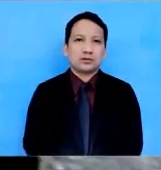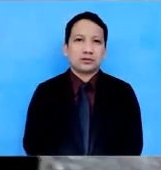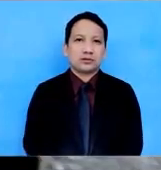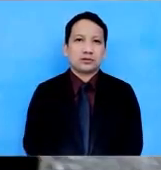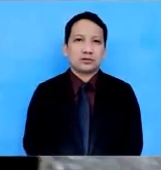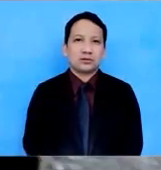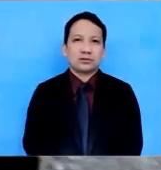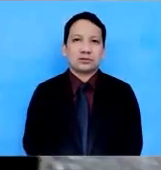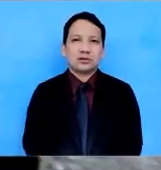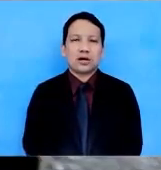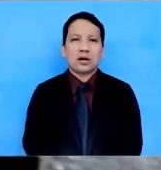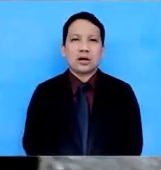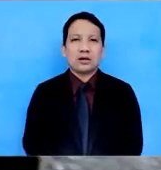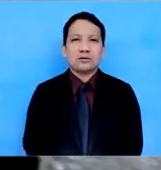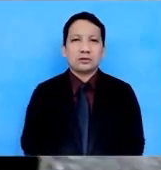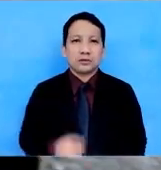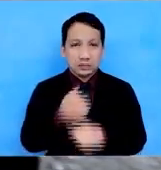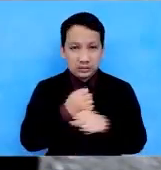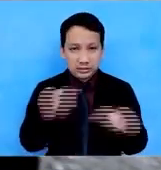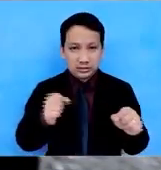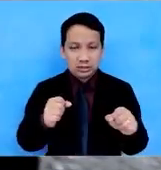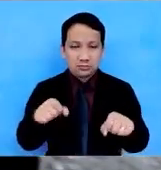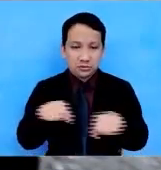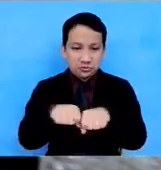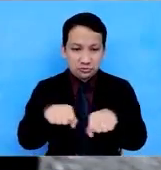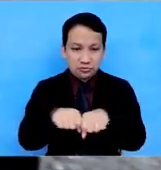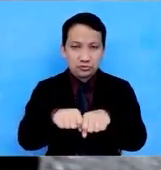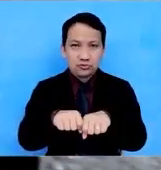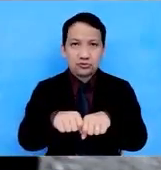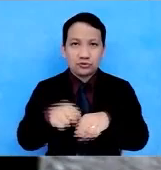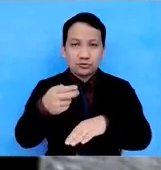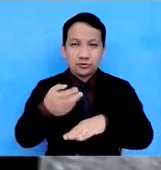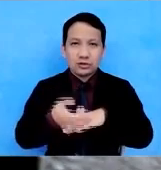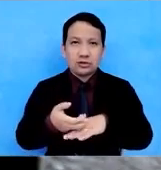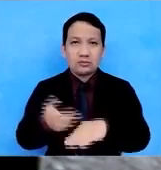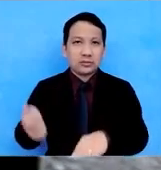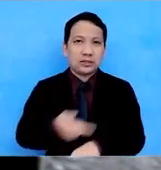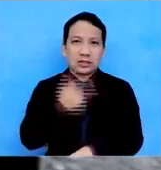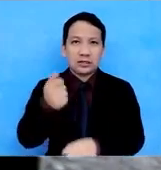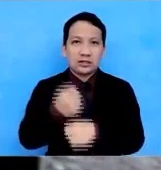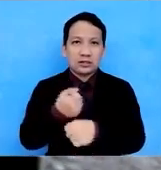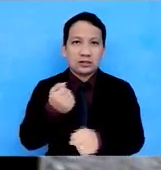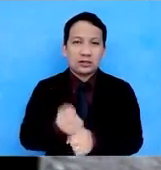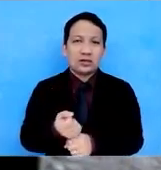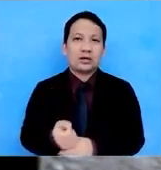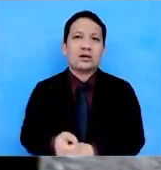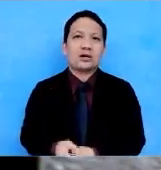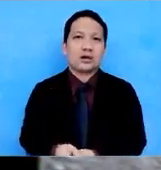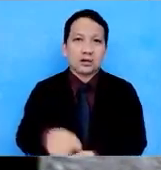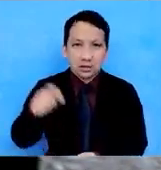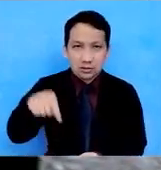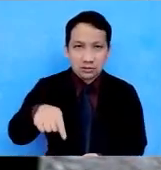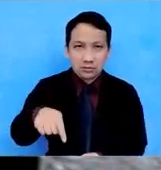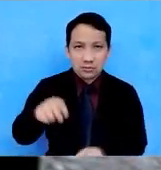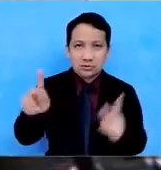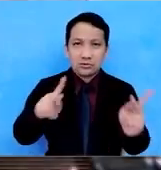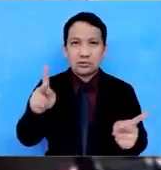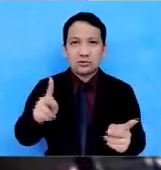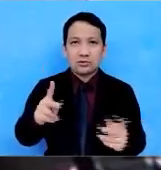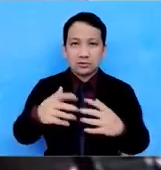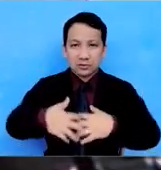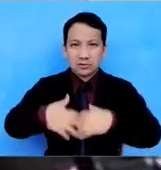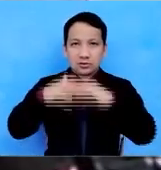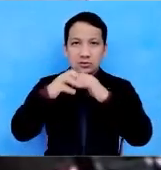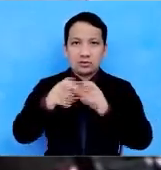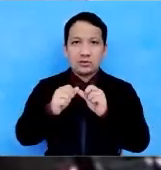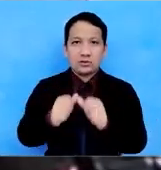na kaming gawa yun. Kasi yung kailangan ng mga tao na po construction.